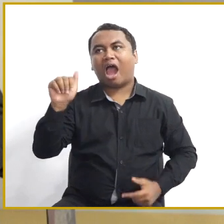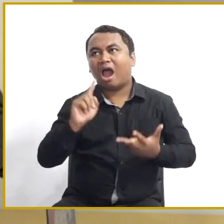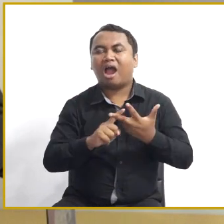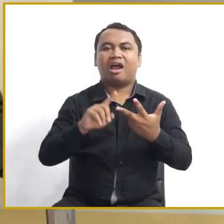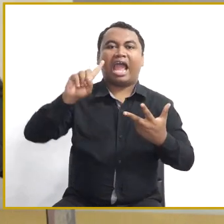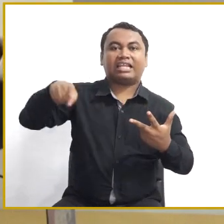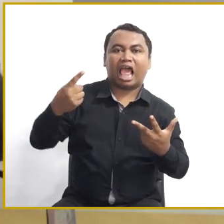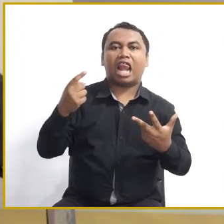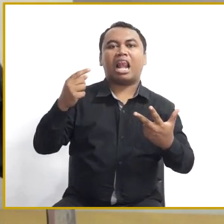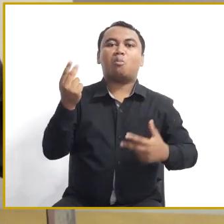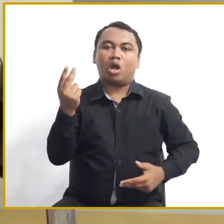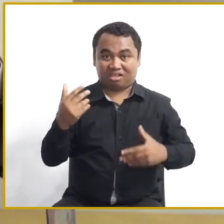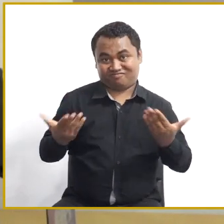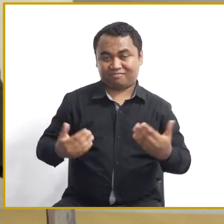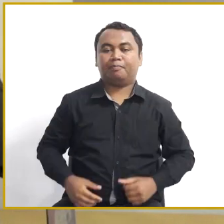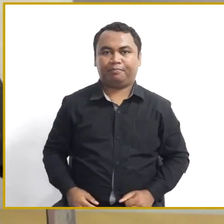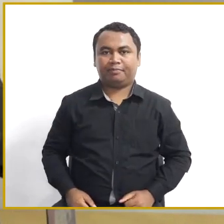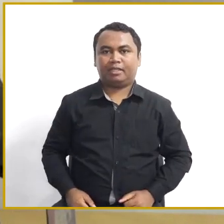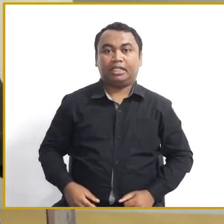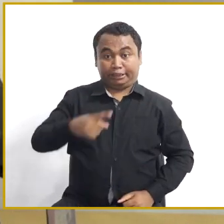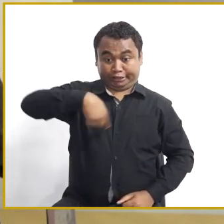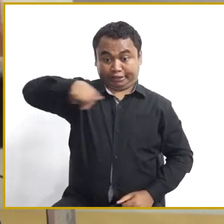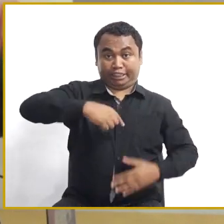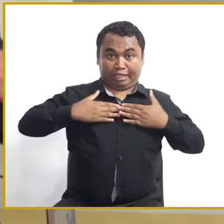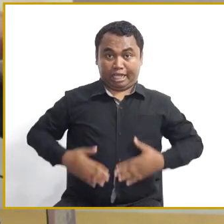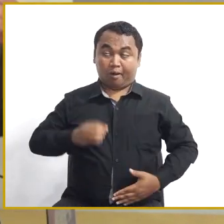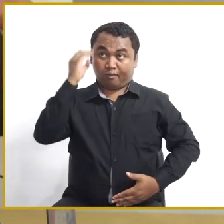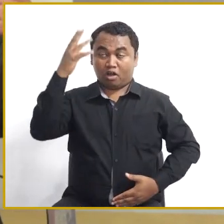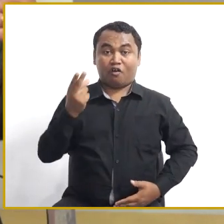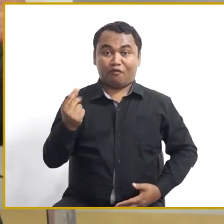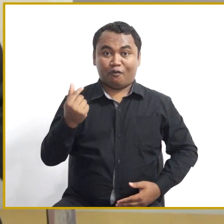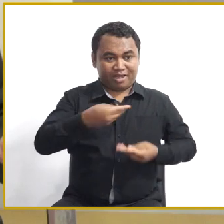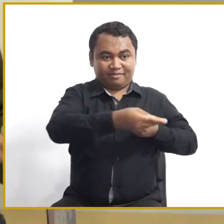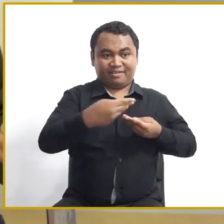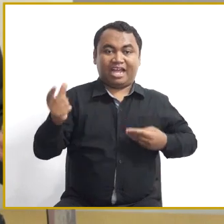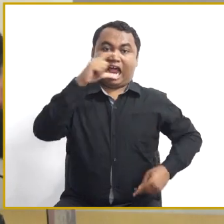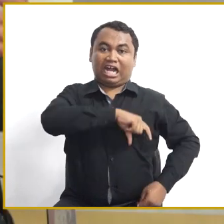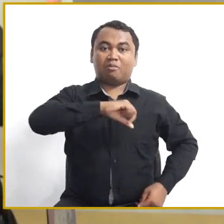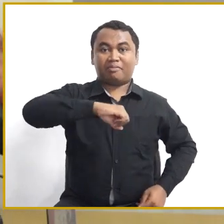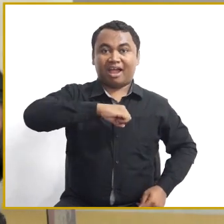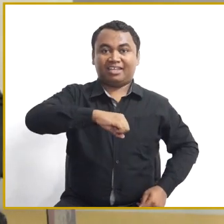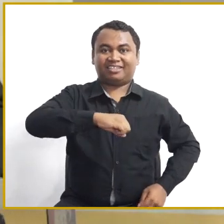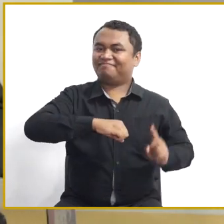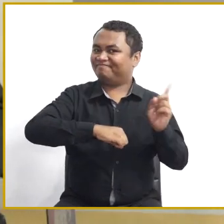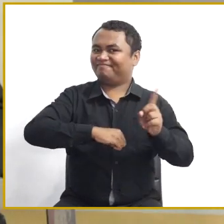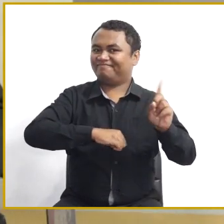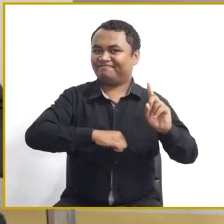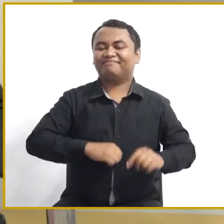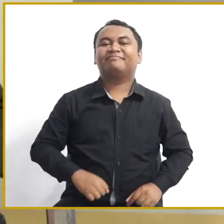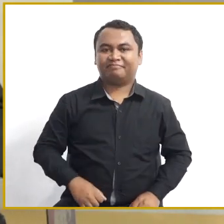iny a tsika zany tsy amorona vola andeha andoavana ny karaha mampiasa zay le antsoina hoe planche à billet